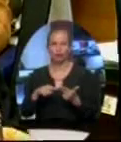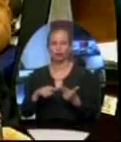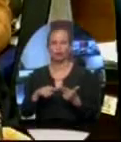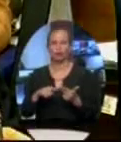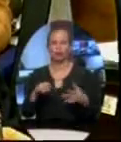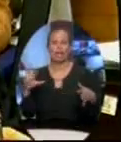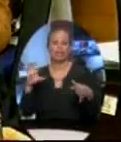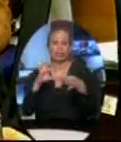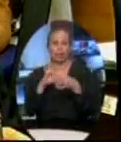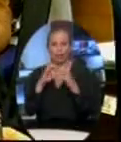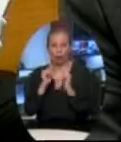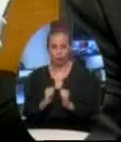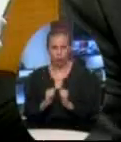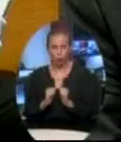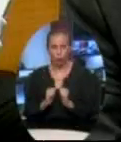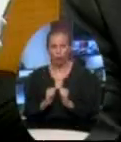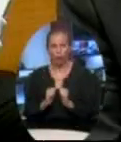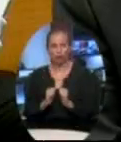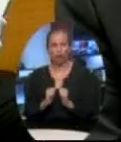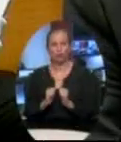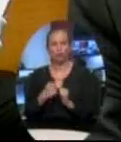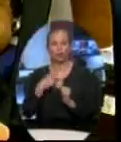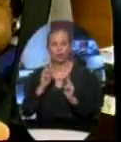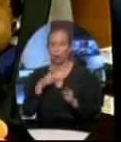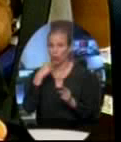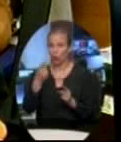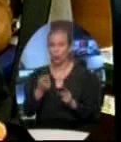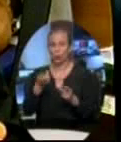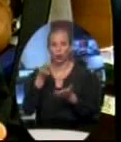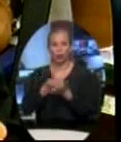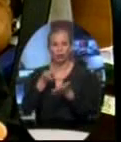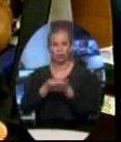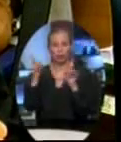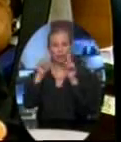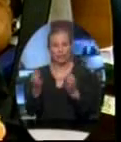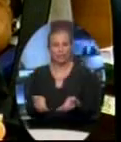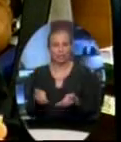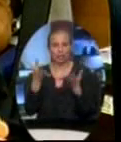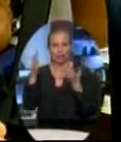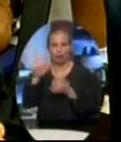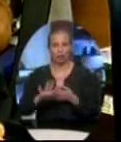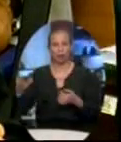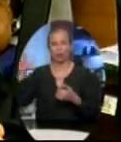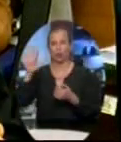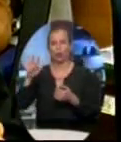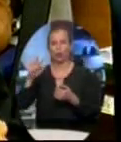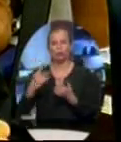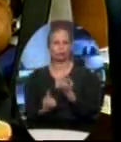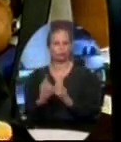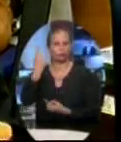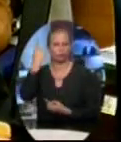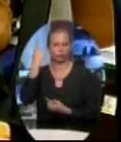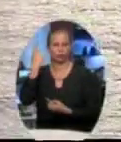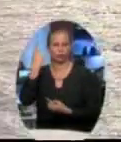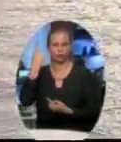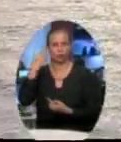בטוחה, אבל שעולה על פני זמן. אני יכול להגיד שמחירי הגז הטבעי באירופה היום הם גבוהים משמעותית, משמעותית ממחירי